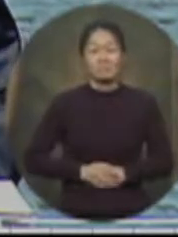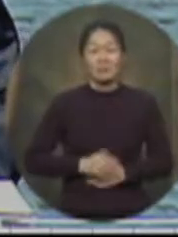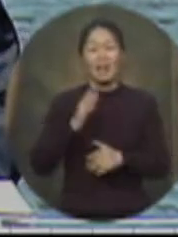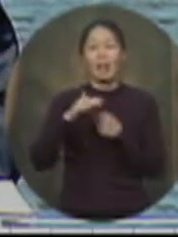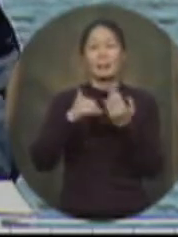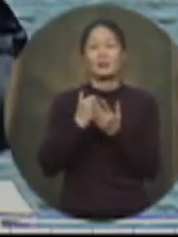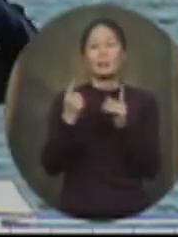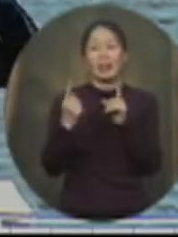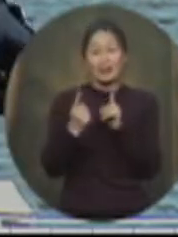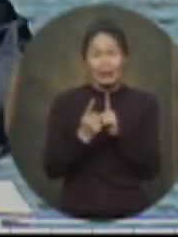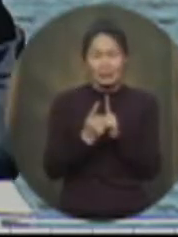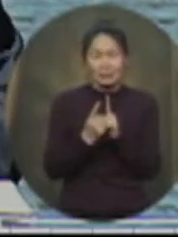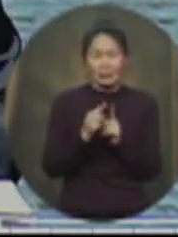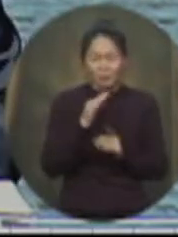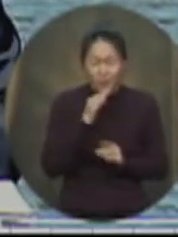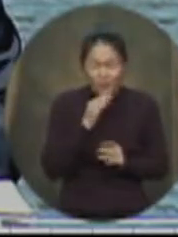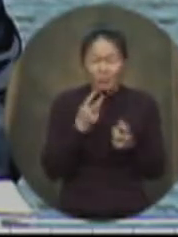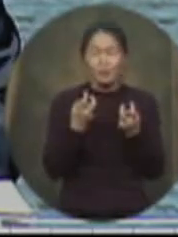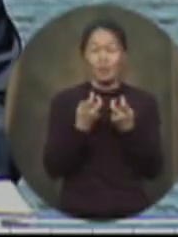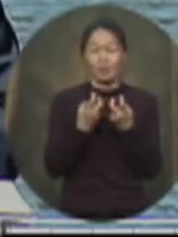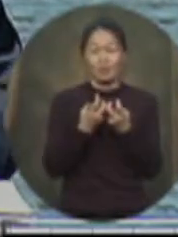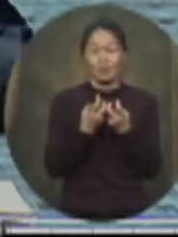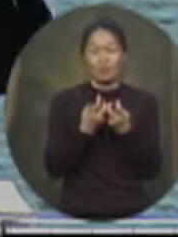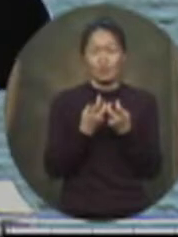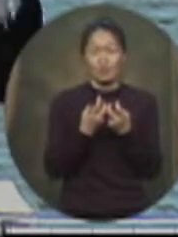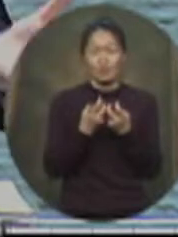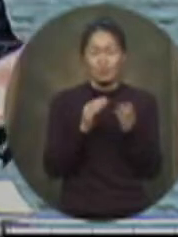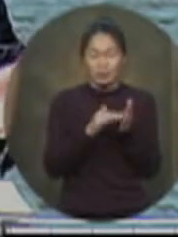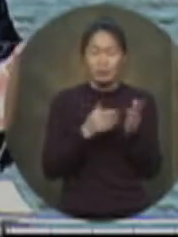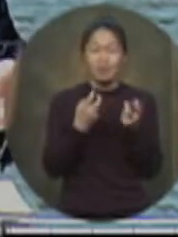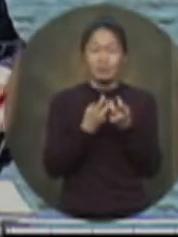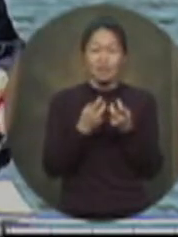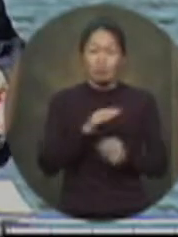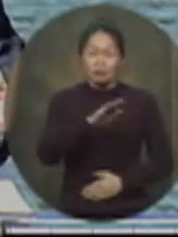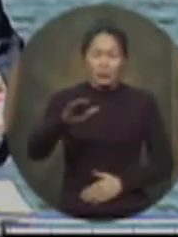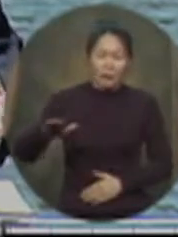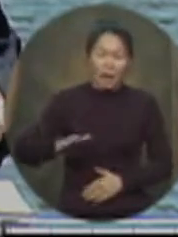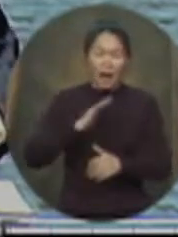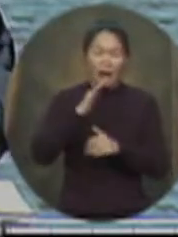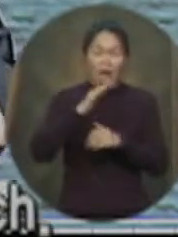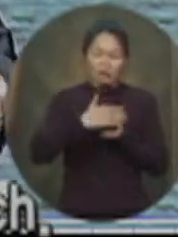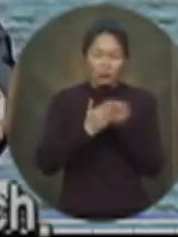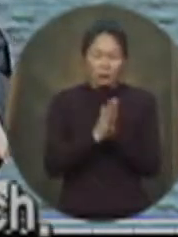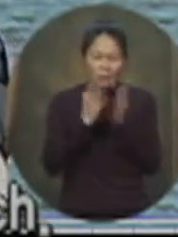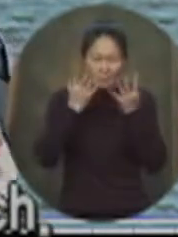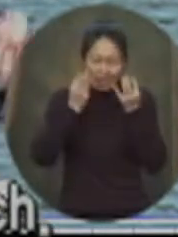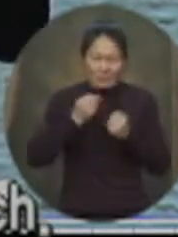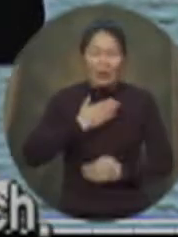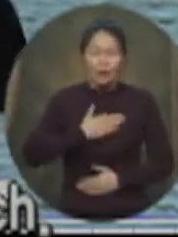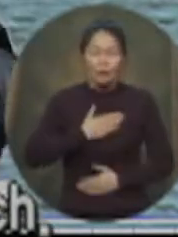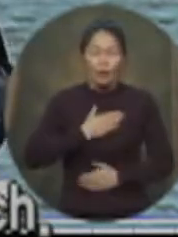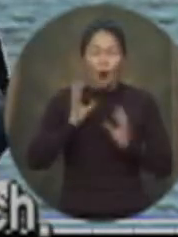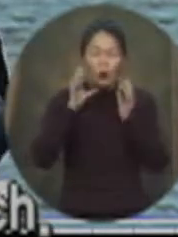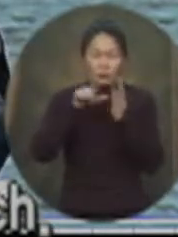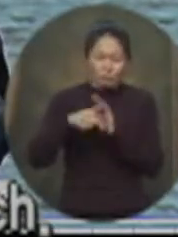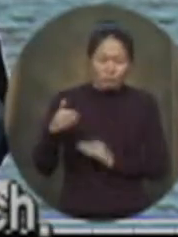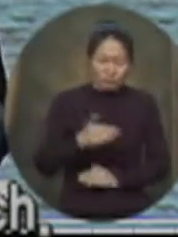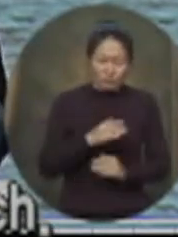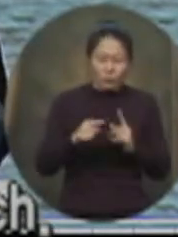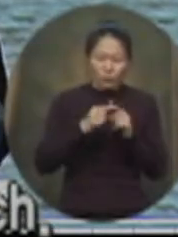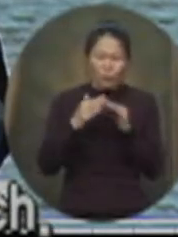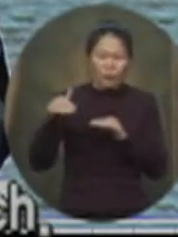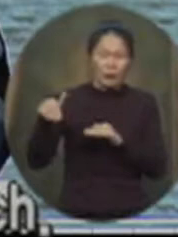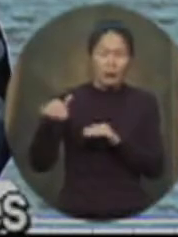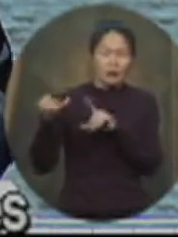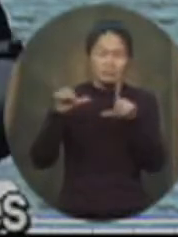하나님을 만나는 것이 얼쑤 인 것입니다 우리가 아무리 성경을 많이 알아도 또 아무리 어려서부터 교회생활을 많이 했었어